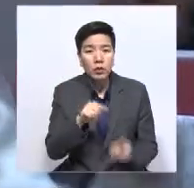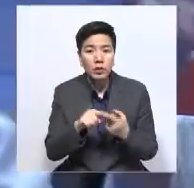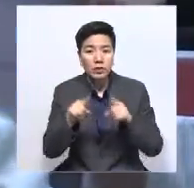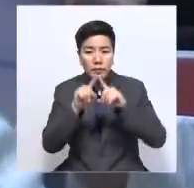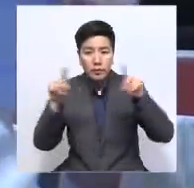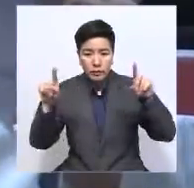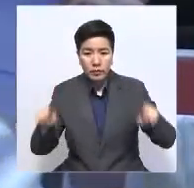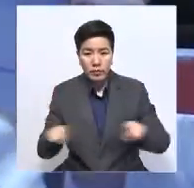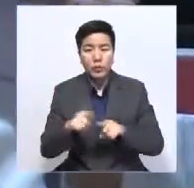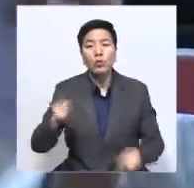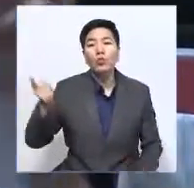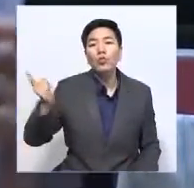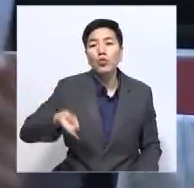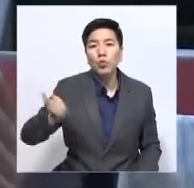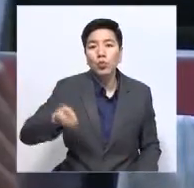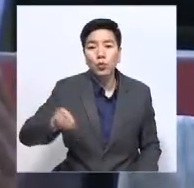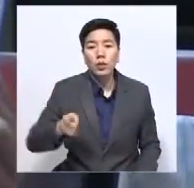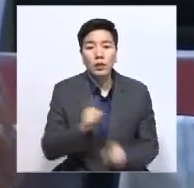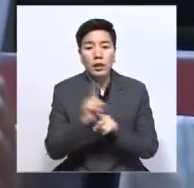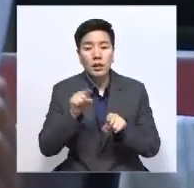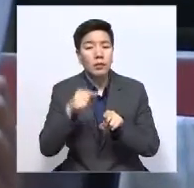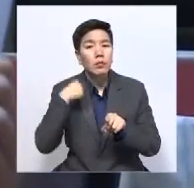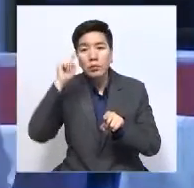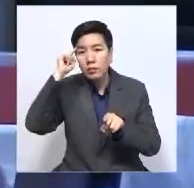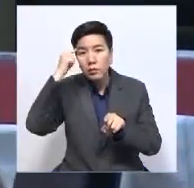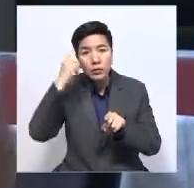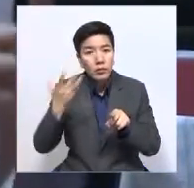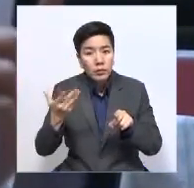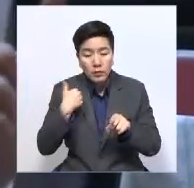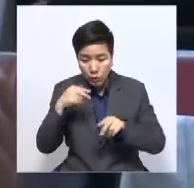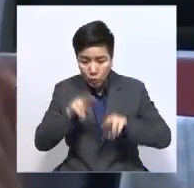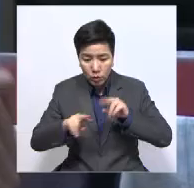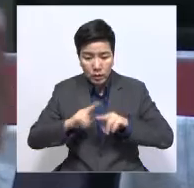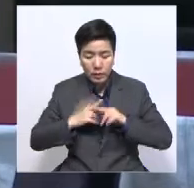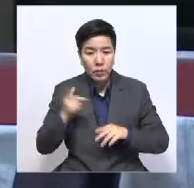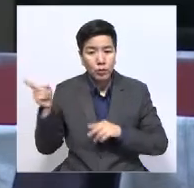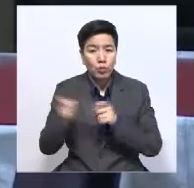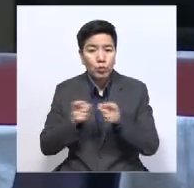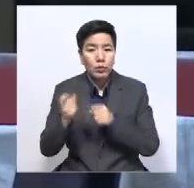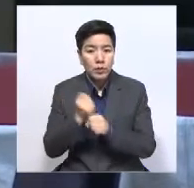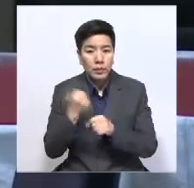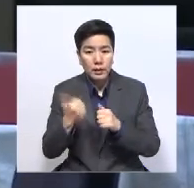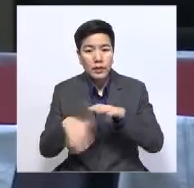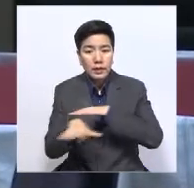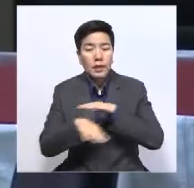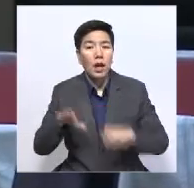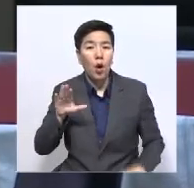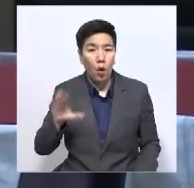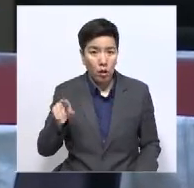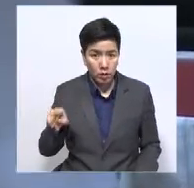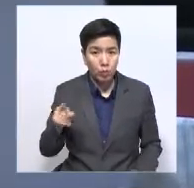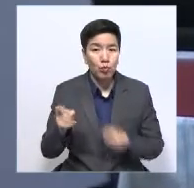ว่าคงอยู่แต่ตรงนี้เนี่ยเมย์ก็ไม่ได้เป็นคนเช็คเองผู้จัดการเป็นคนเช็คและอันนี้คือหลักฐานของเขา